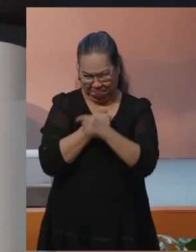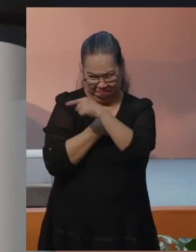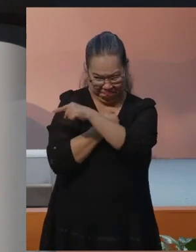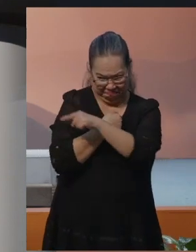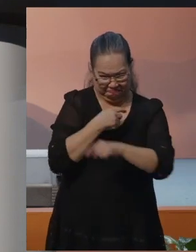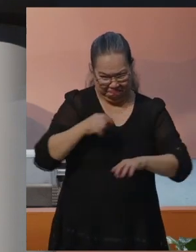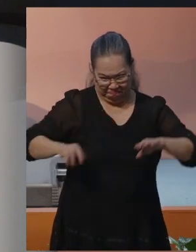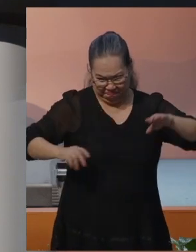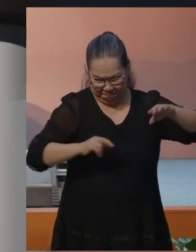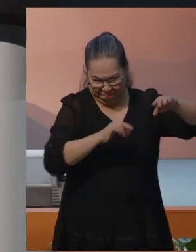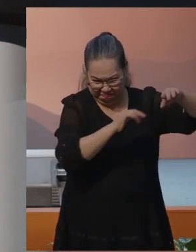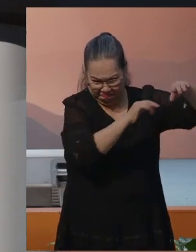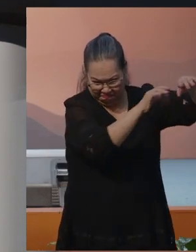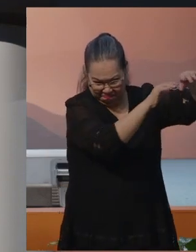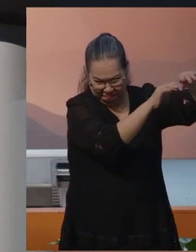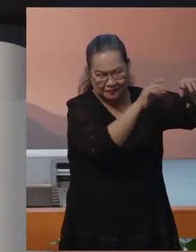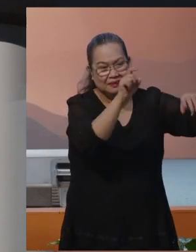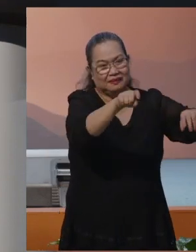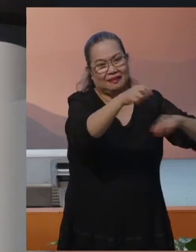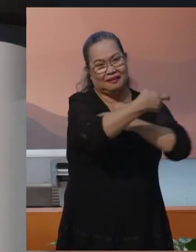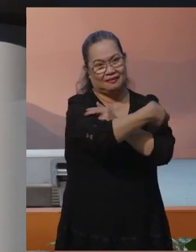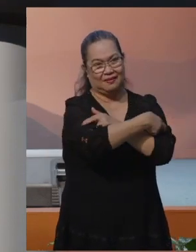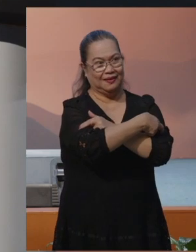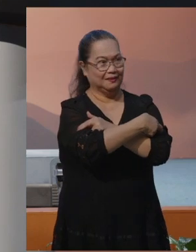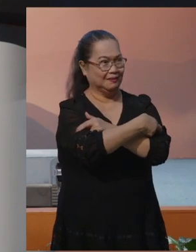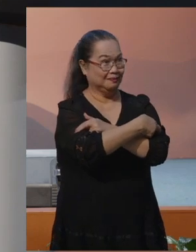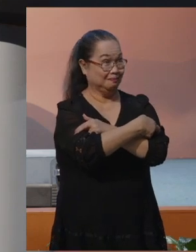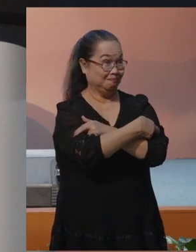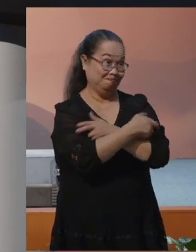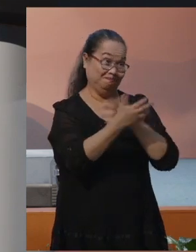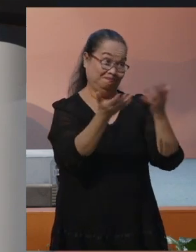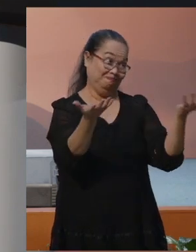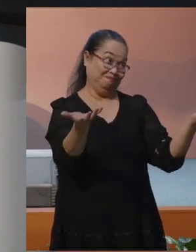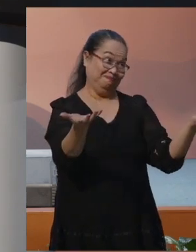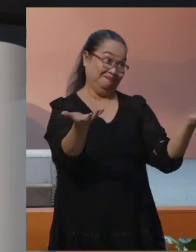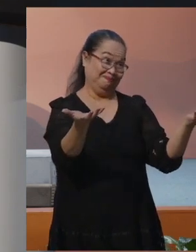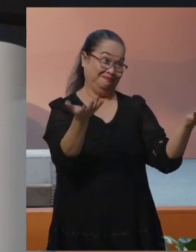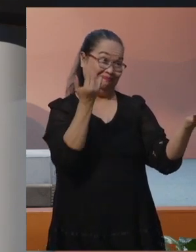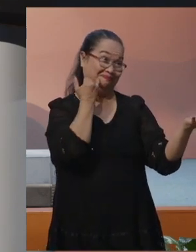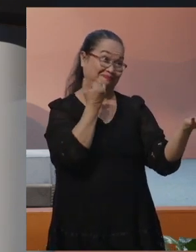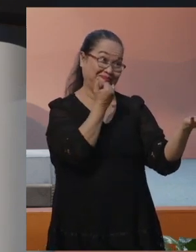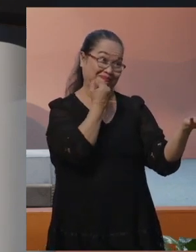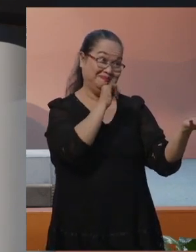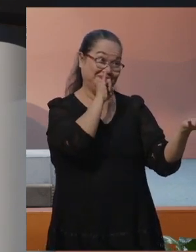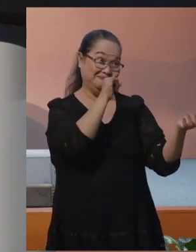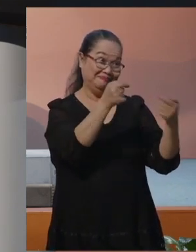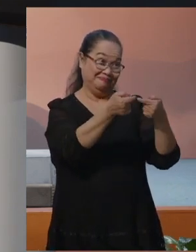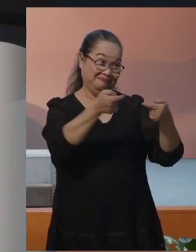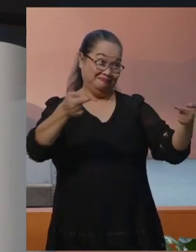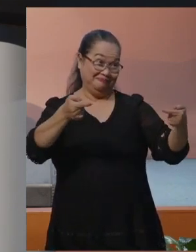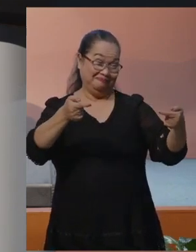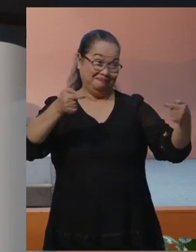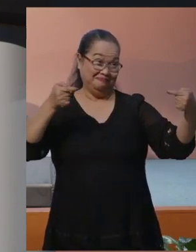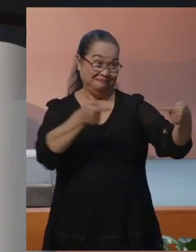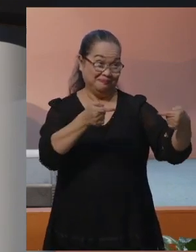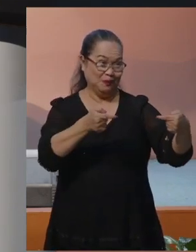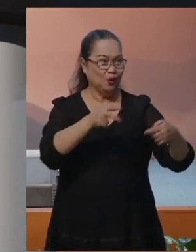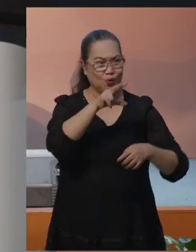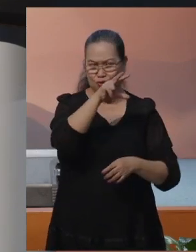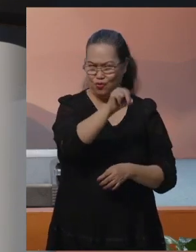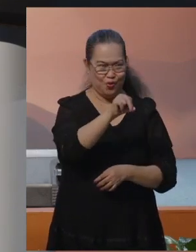nila yon, kailangan nila magpahinga. Yun kung Israel ang kalaban nila. Pero hindi.